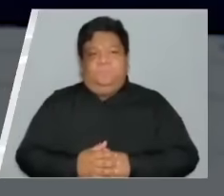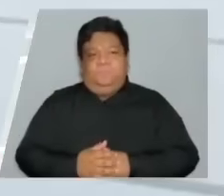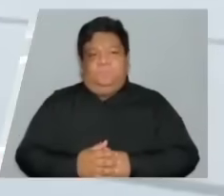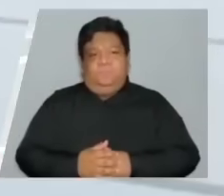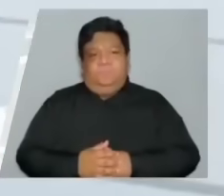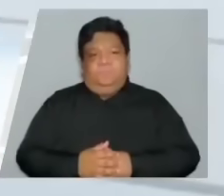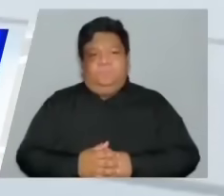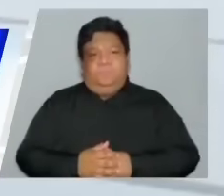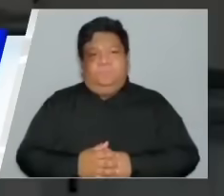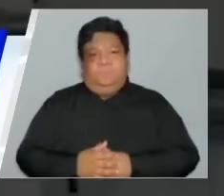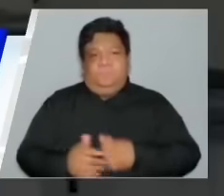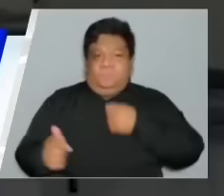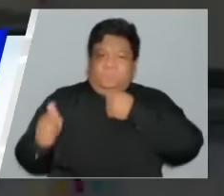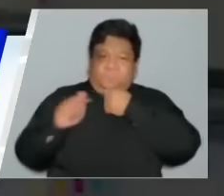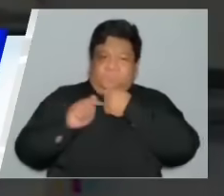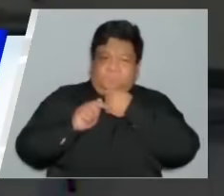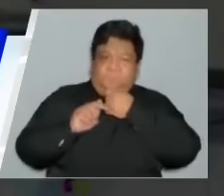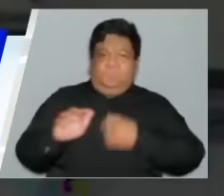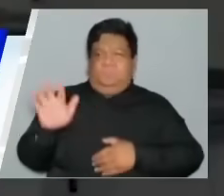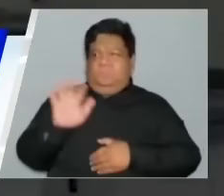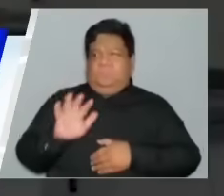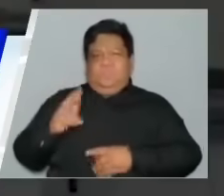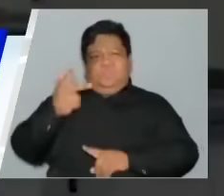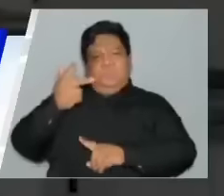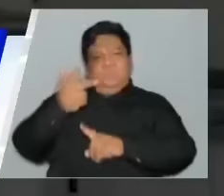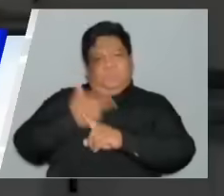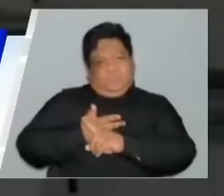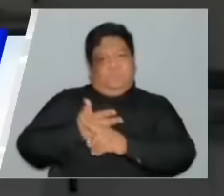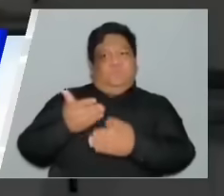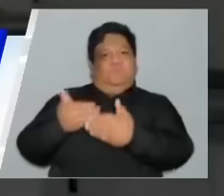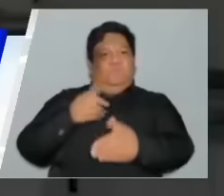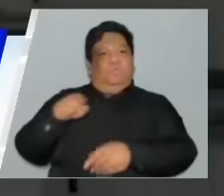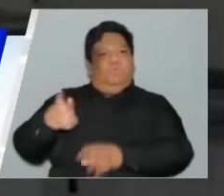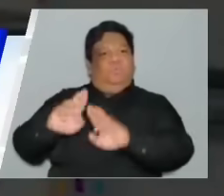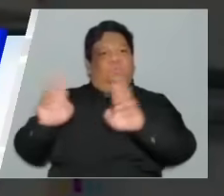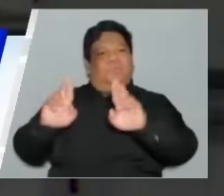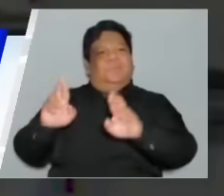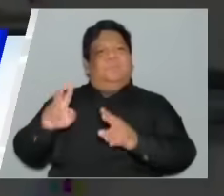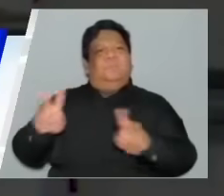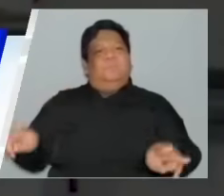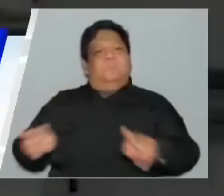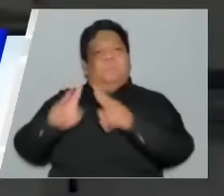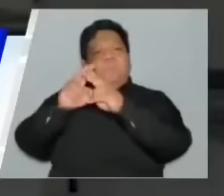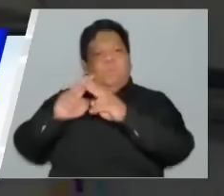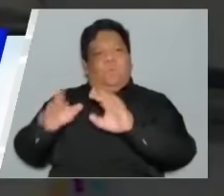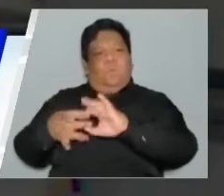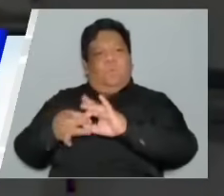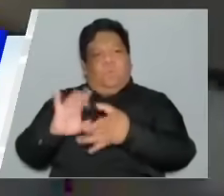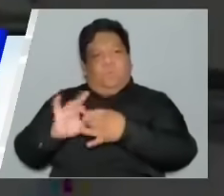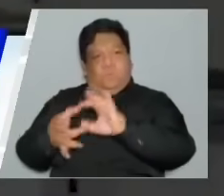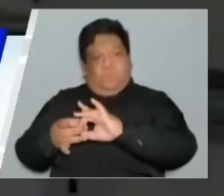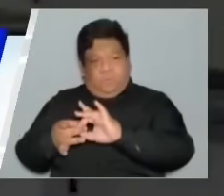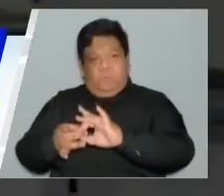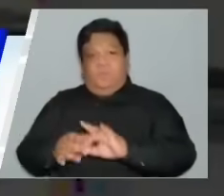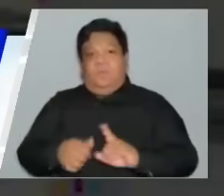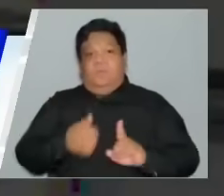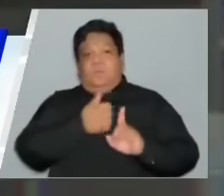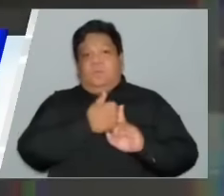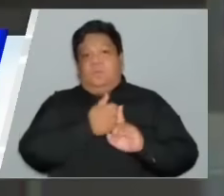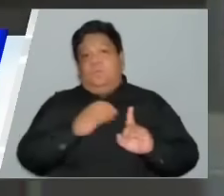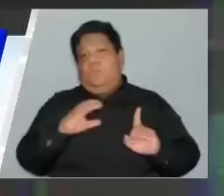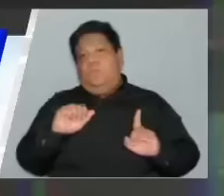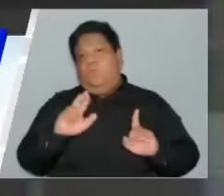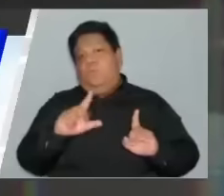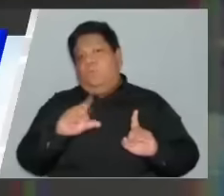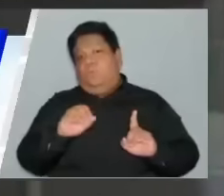Mahigit 3 buwan bago ang 2024 Paris Olympics, sasabak muna ang World Gymnastics Champion at